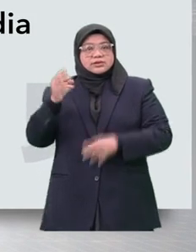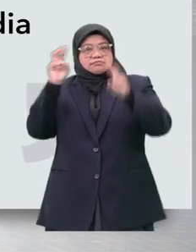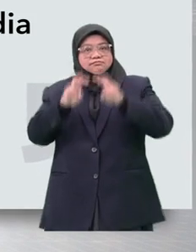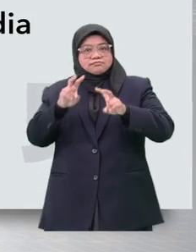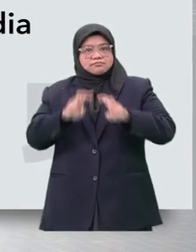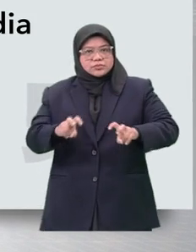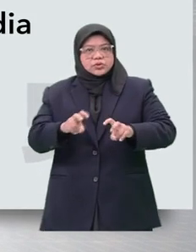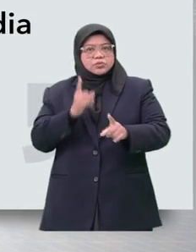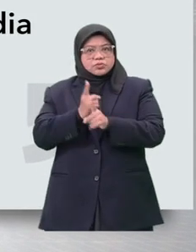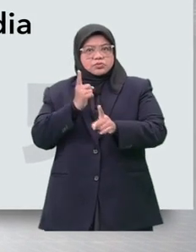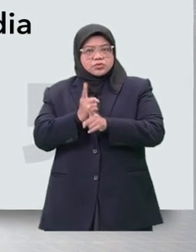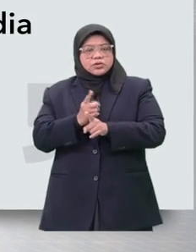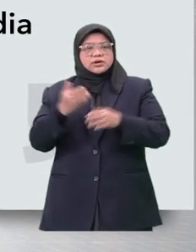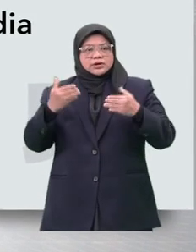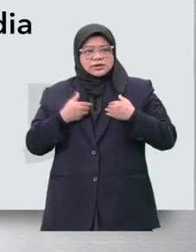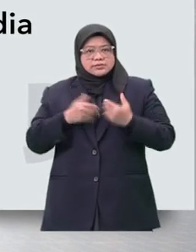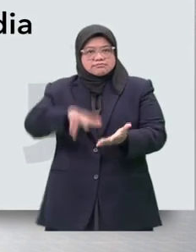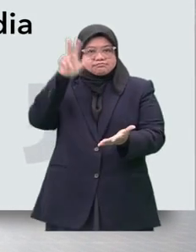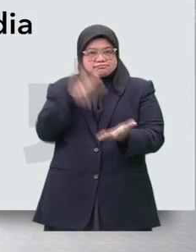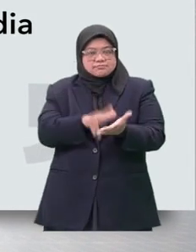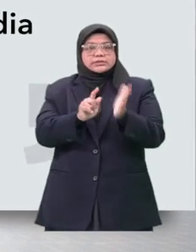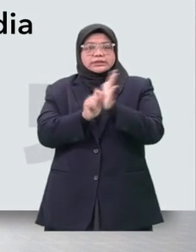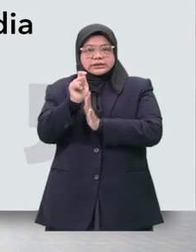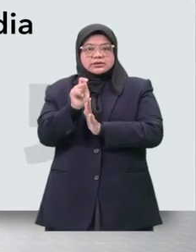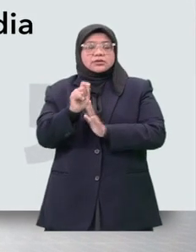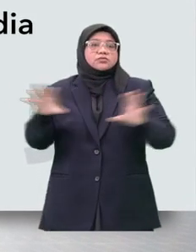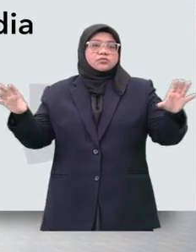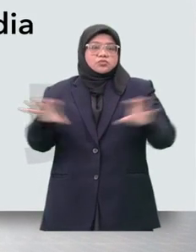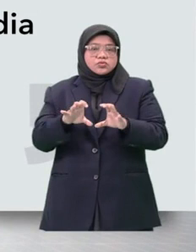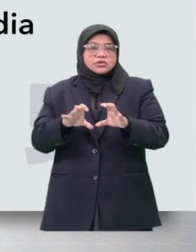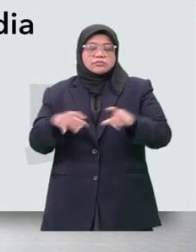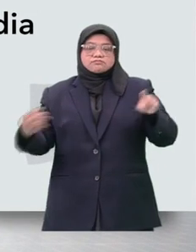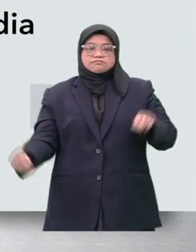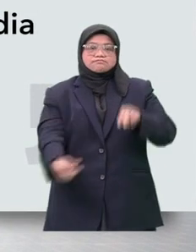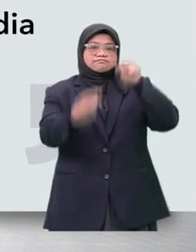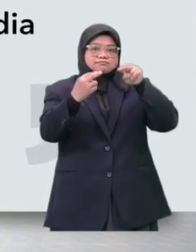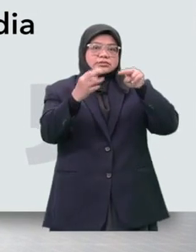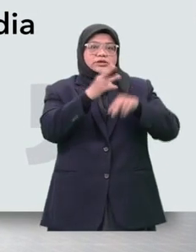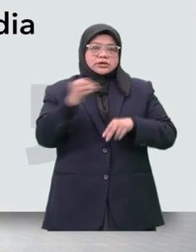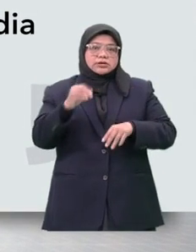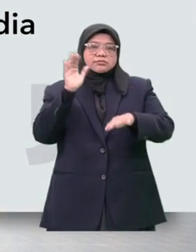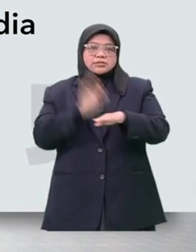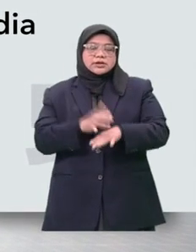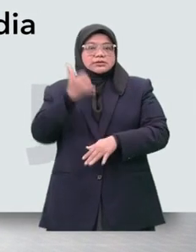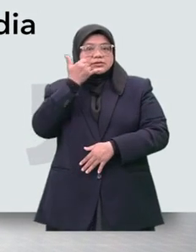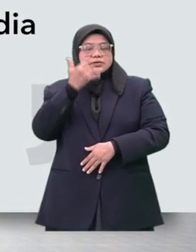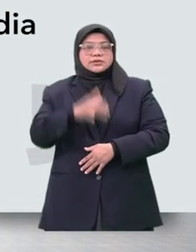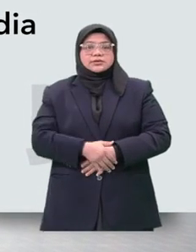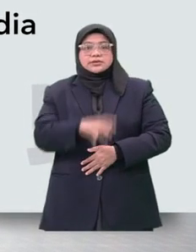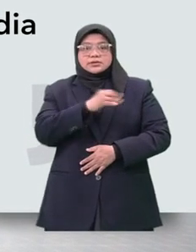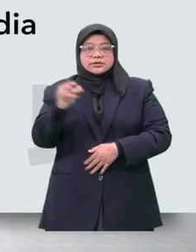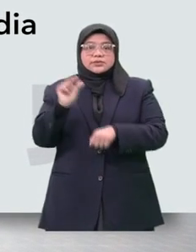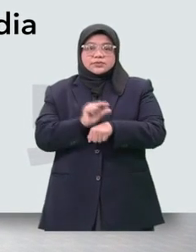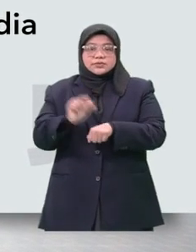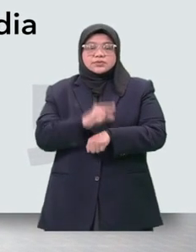yang mempunyai tahap keabsahan yang tinggi dibuat secara bertemu ke atau melalui panggilan telepon ia dilakukan